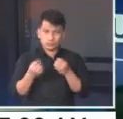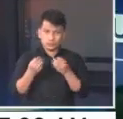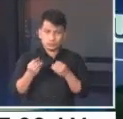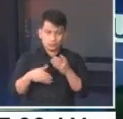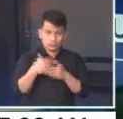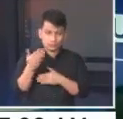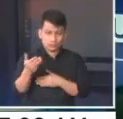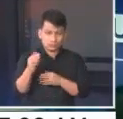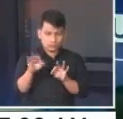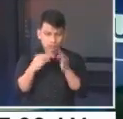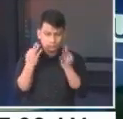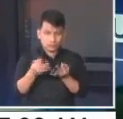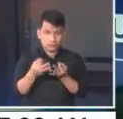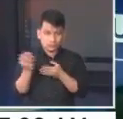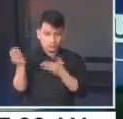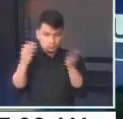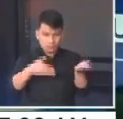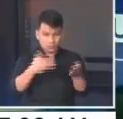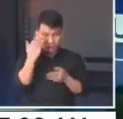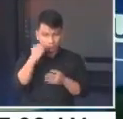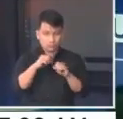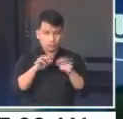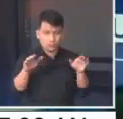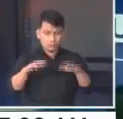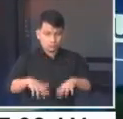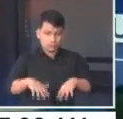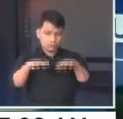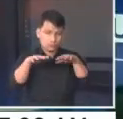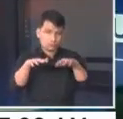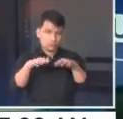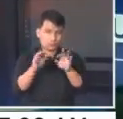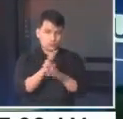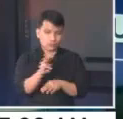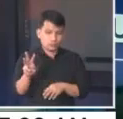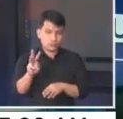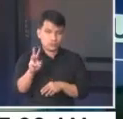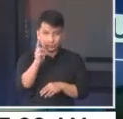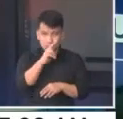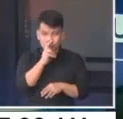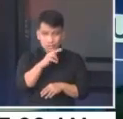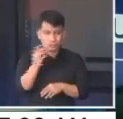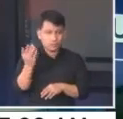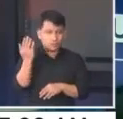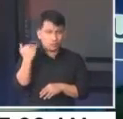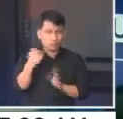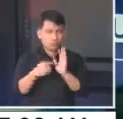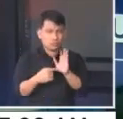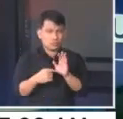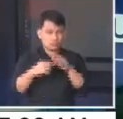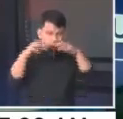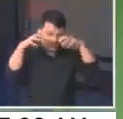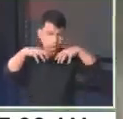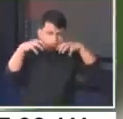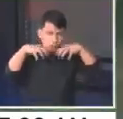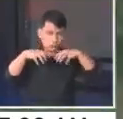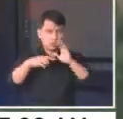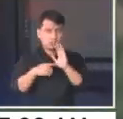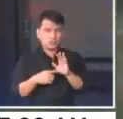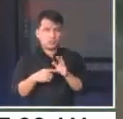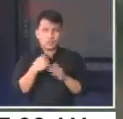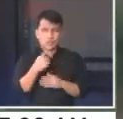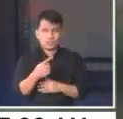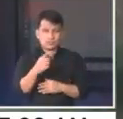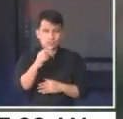libo-libong pamilya ang inilikas dahil sa pagbaha sa mga lugar sa Western Visayas dulot ng mga pagulan. Sa tala